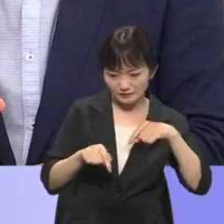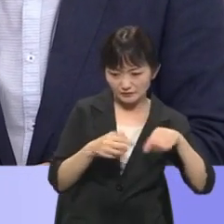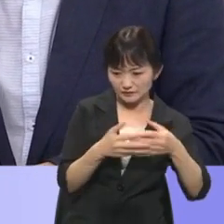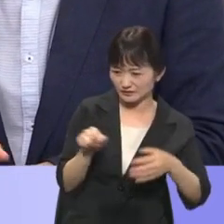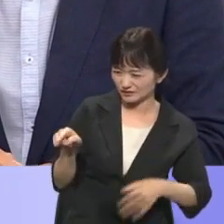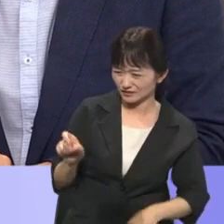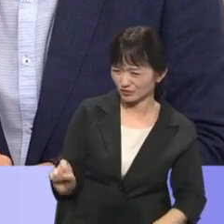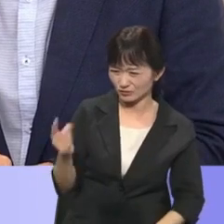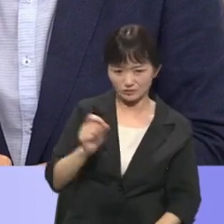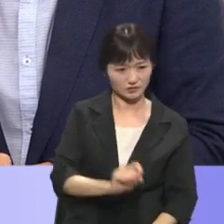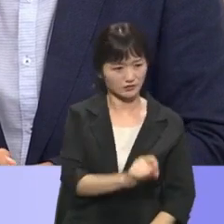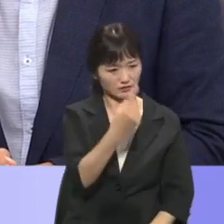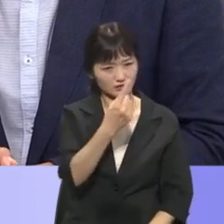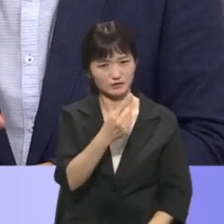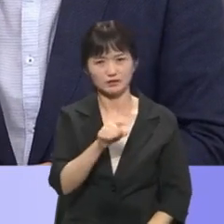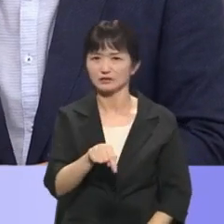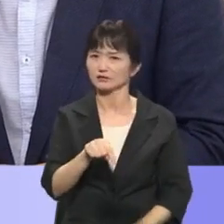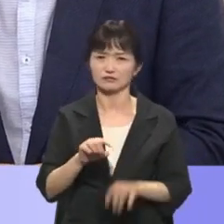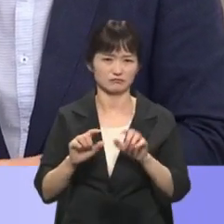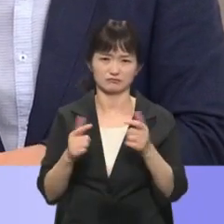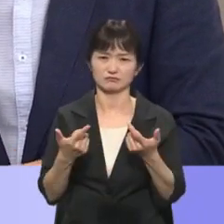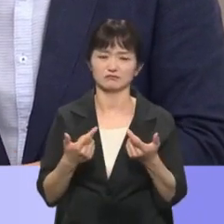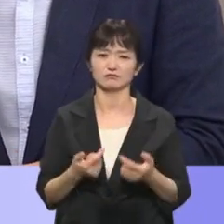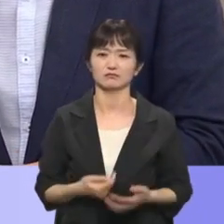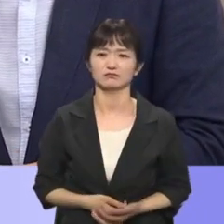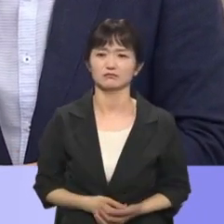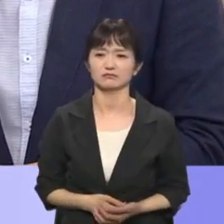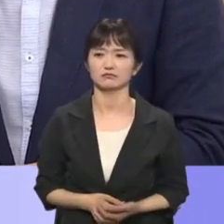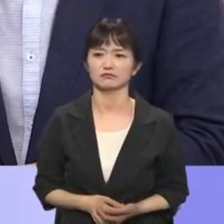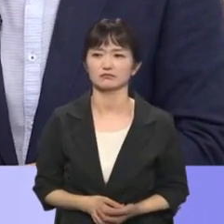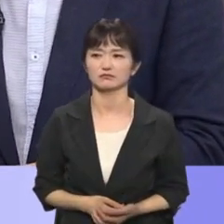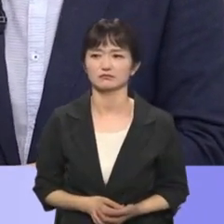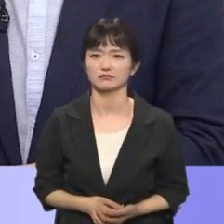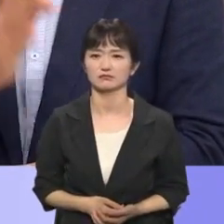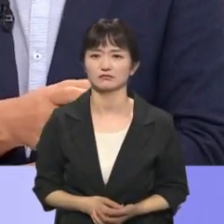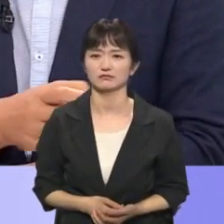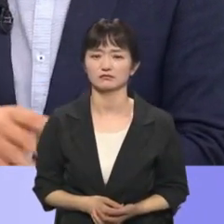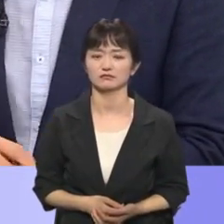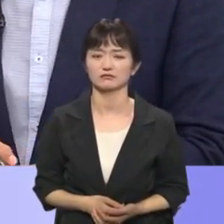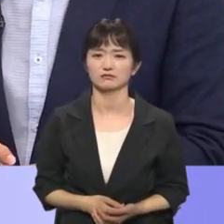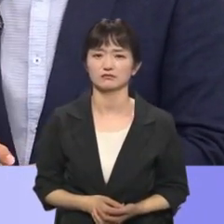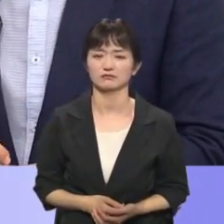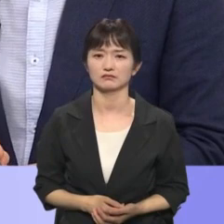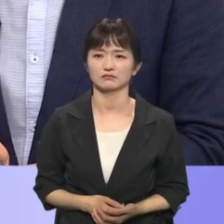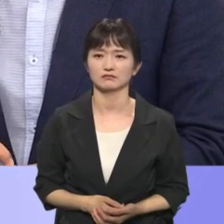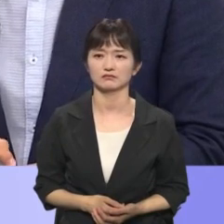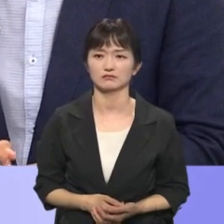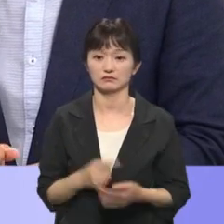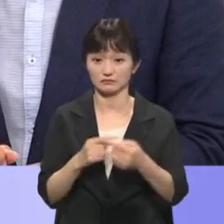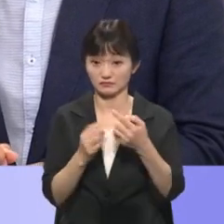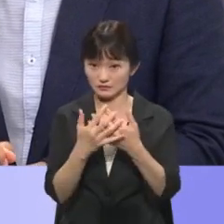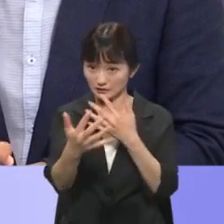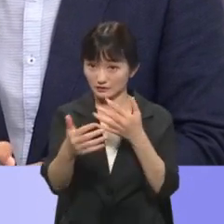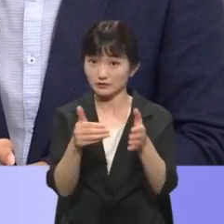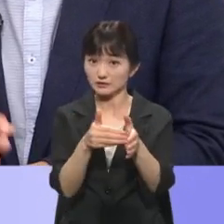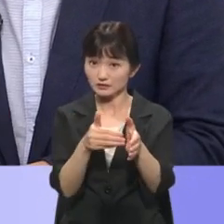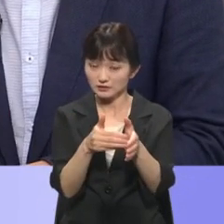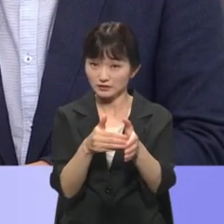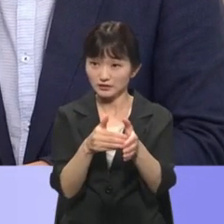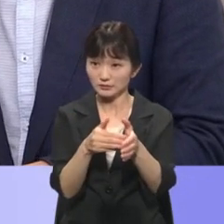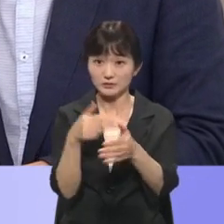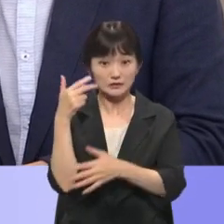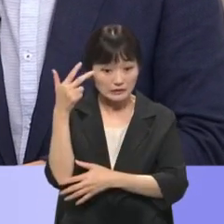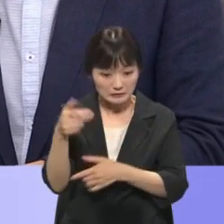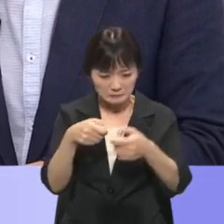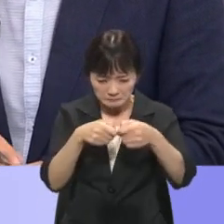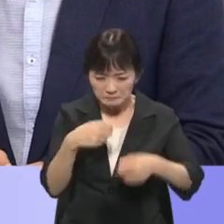기타시냐 내 탓이냐 이렇게 따질 부분들은 전혀 아니고 저는 이제 그것을 다시 한번 이제 끝나고 나면 소상이 그것을